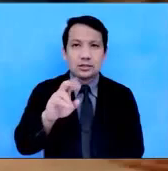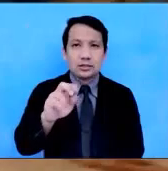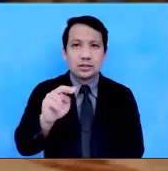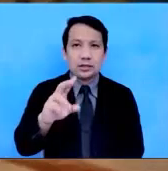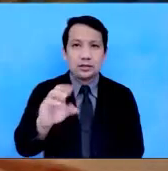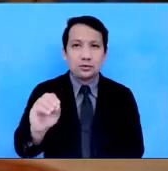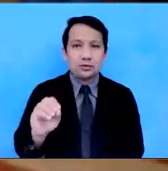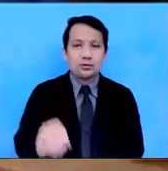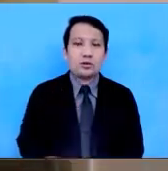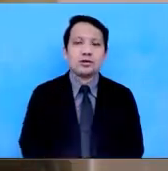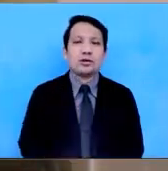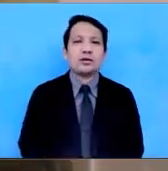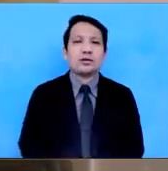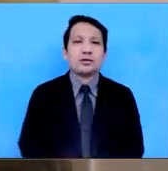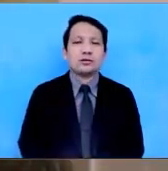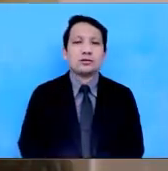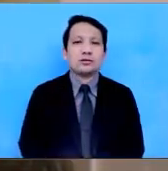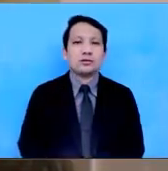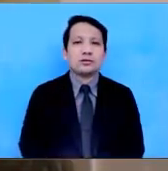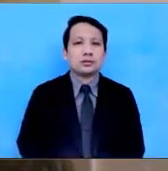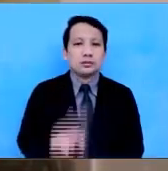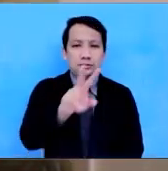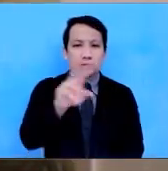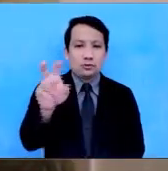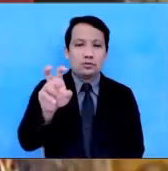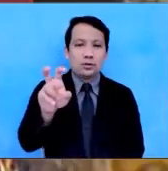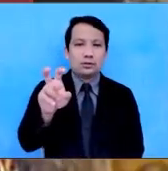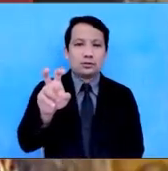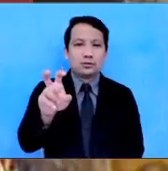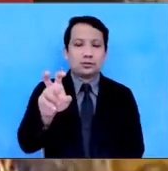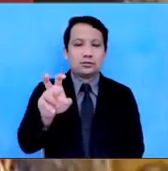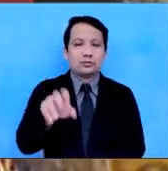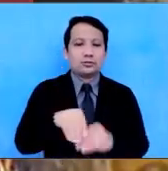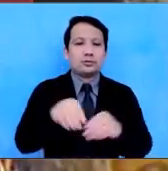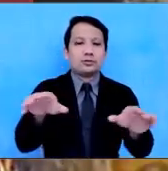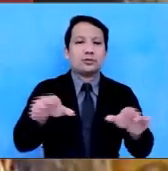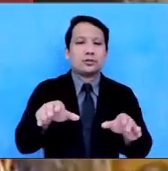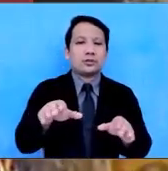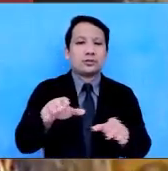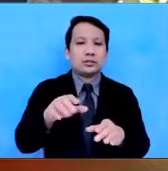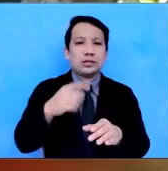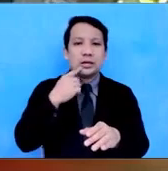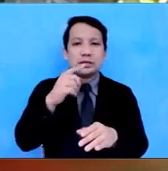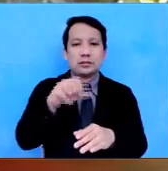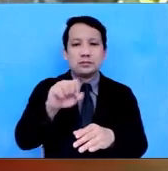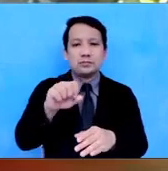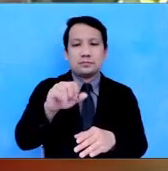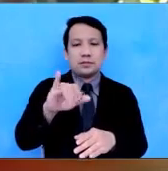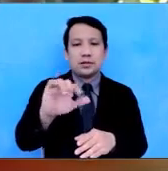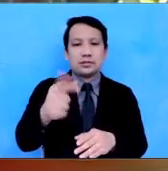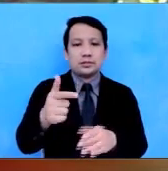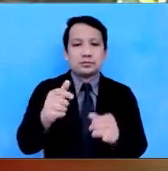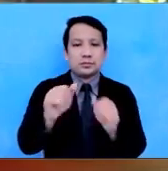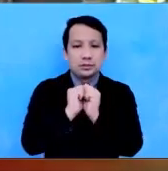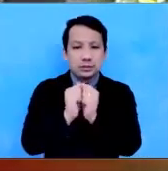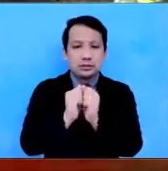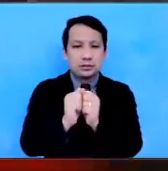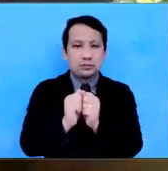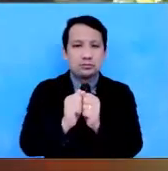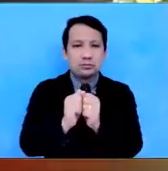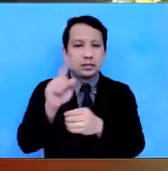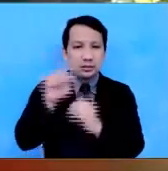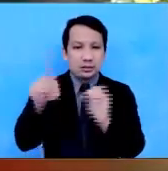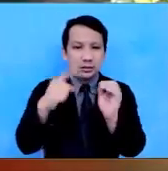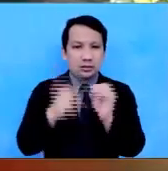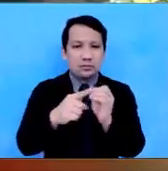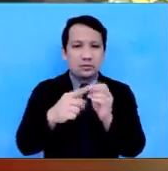Dalawang araw na natili ang replika ng Itim na Nazareno sa Immaculate Conception Cathedral of Pasig. Bahagi ito ng tinatawag na pagdalaw na